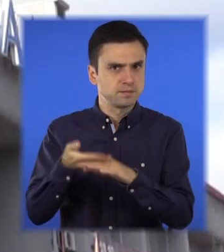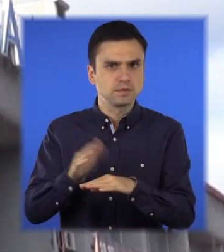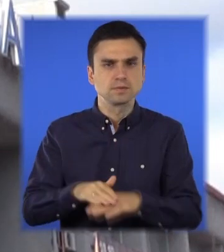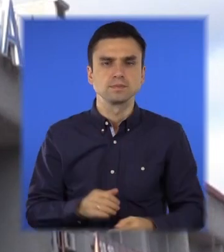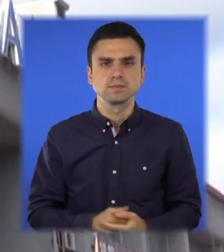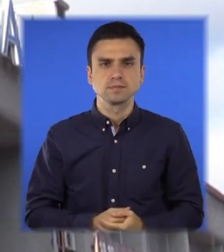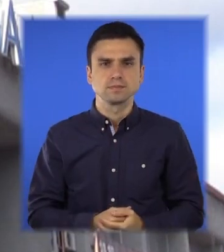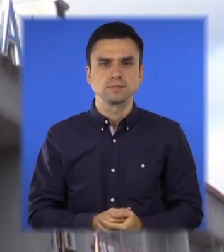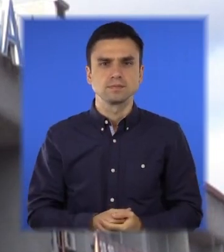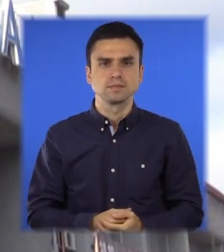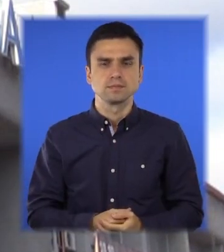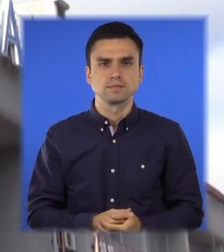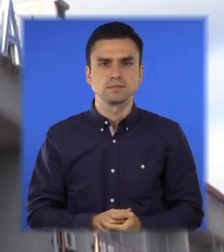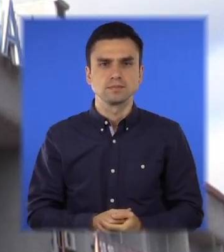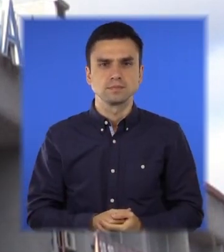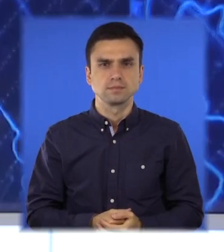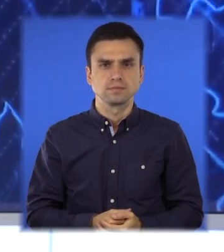Сіваков, Перший міський.